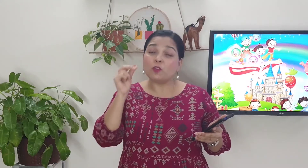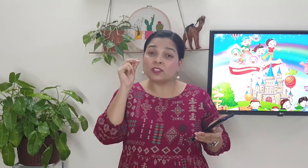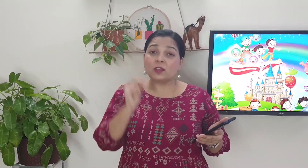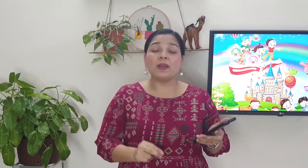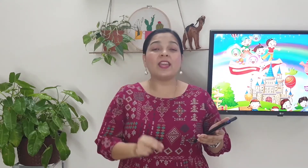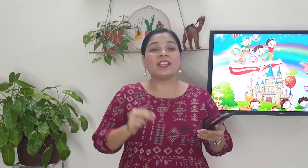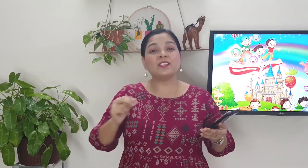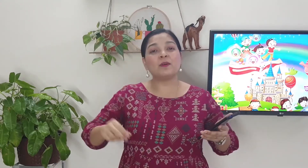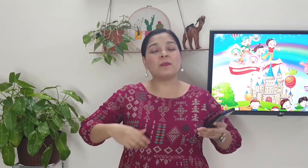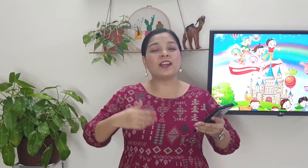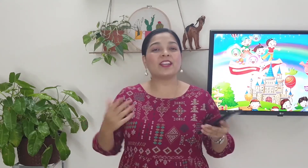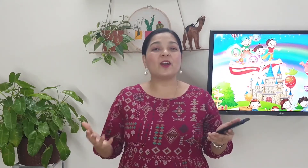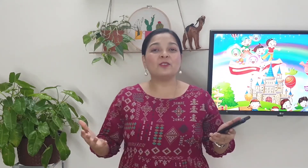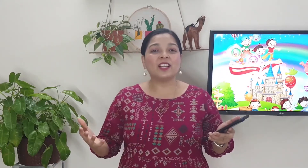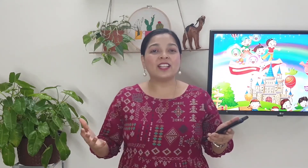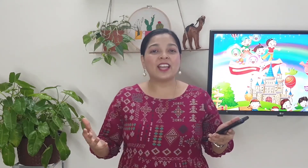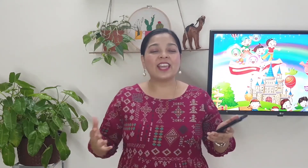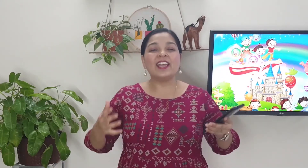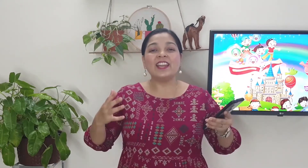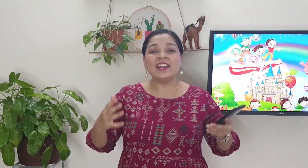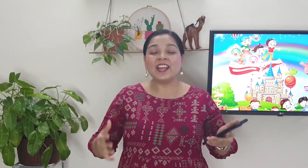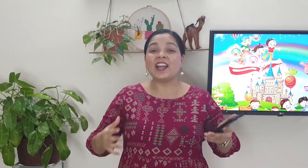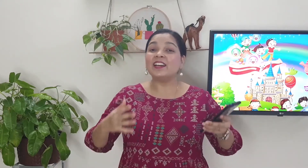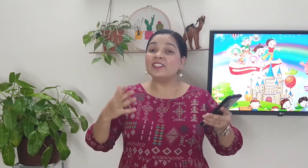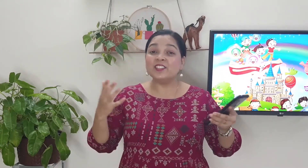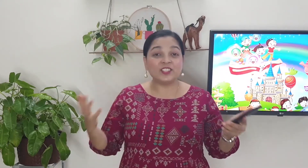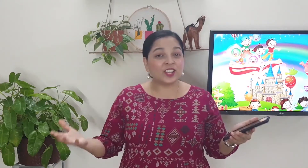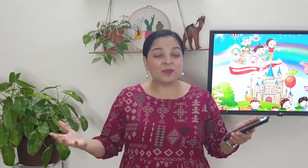त्या समय आपला नवीन जन्म होतो.